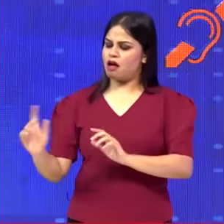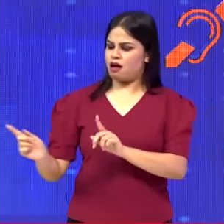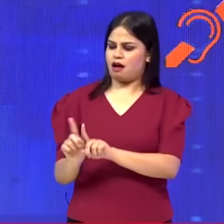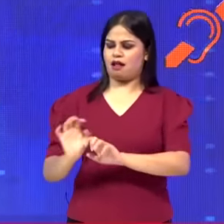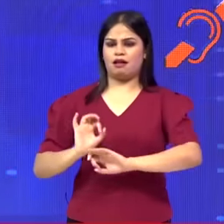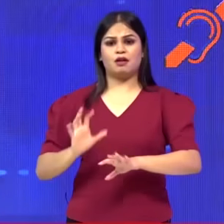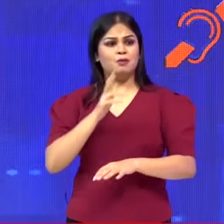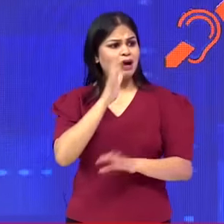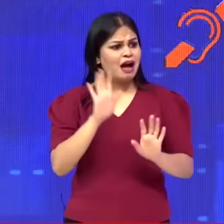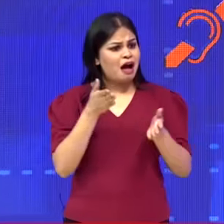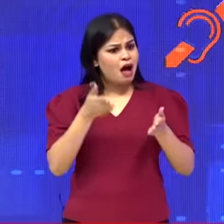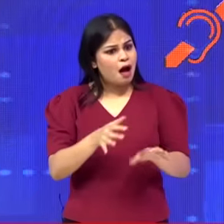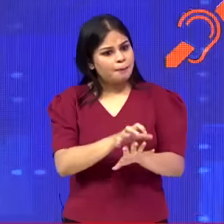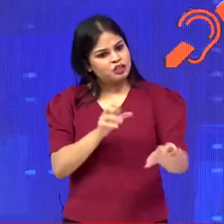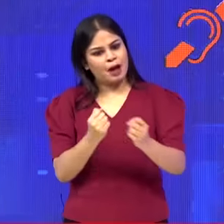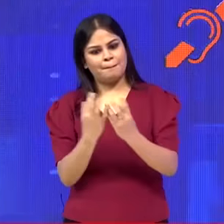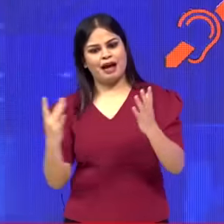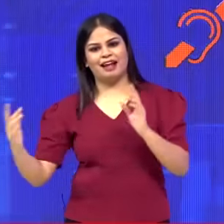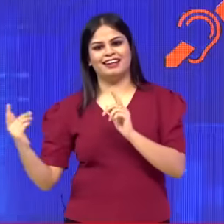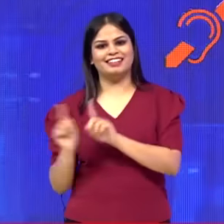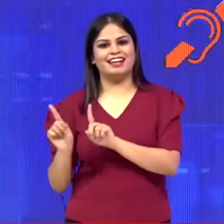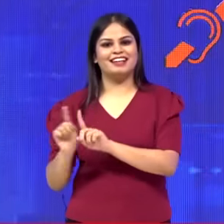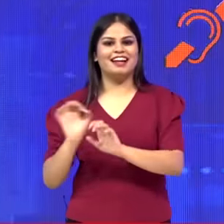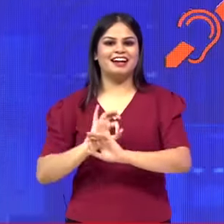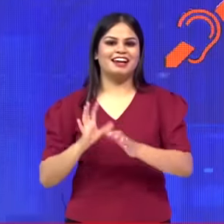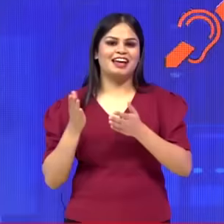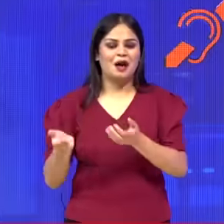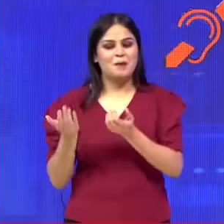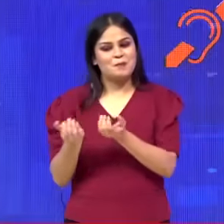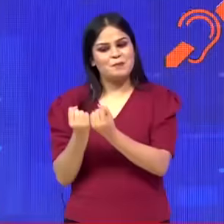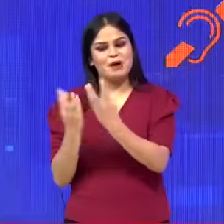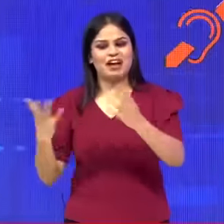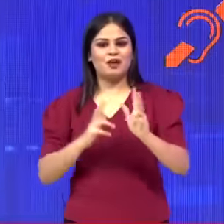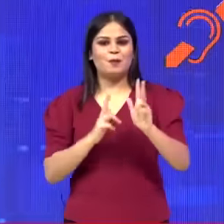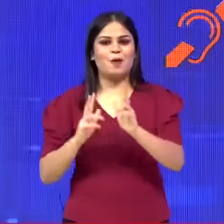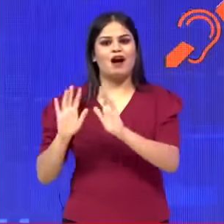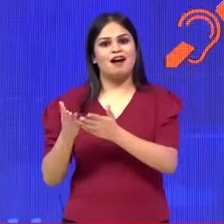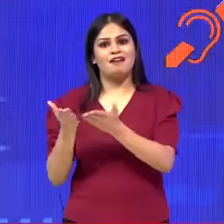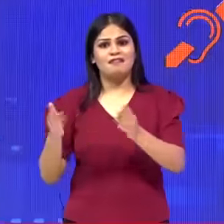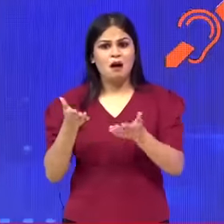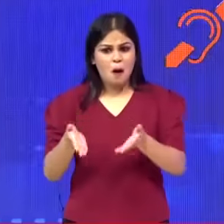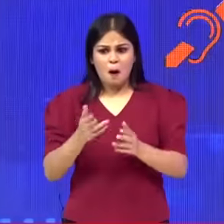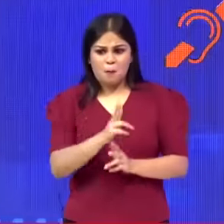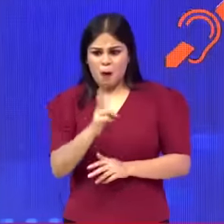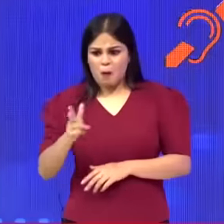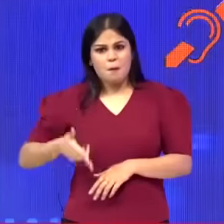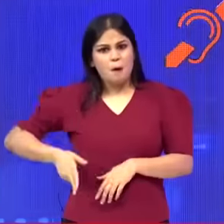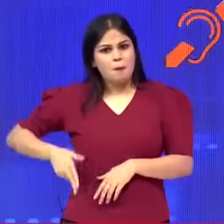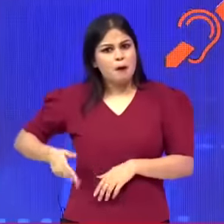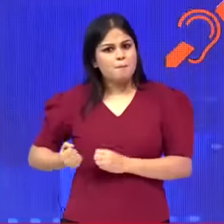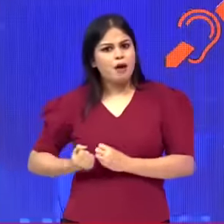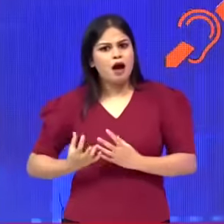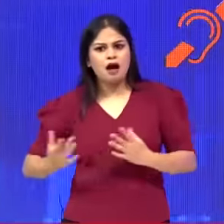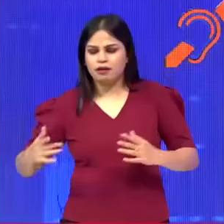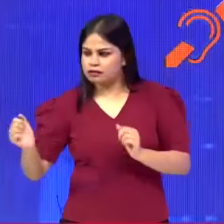अब बहुत सारे शेराज आ गए मेरे पास. बहुत सारे आ गए. इतनी सारी बंदूकें चल रही साथ में कि खुद